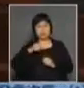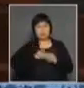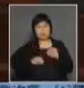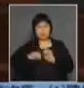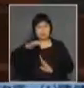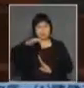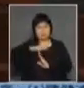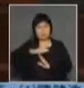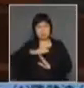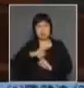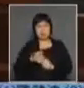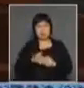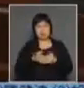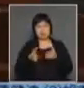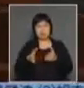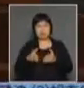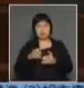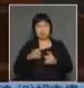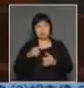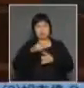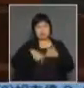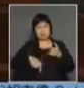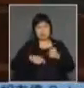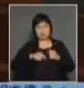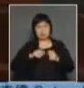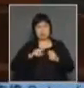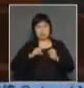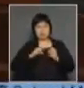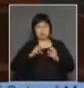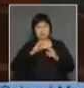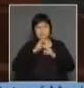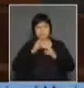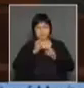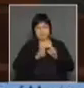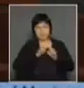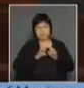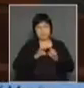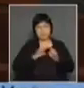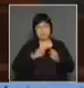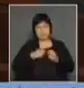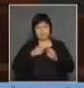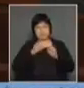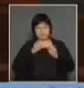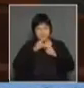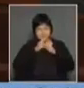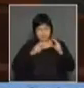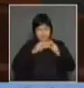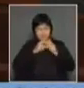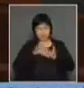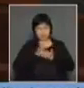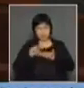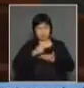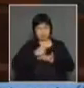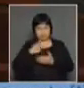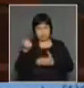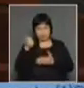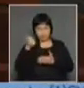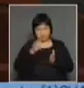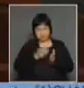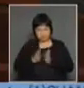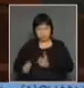向個人私隱個人資料私隱專員呢，是提出希望他盡快跟進，因為根據法例